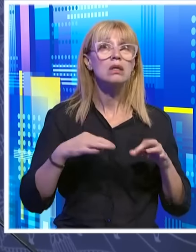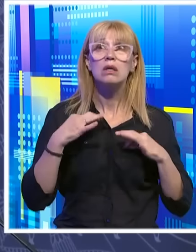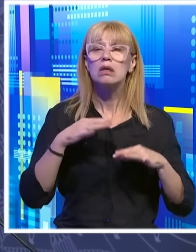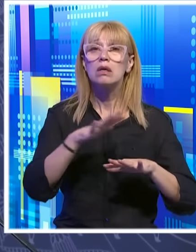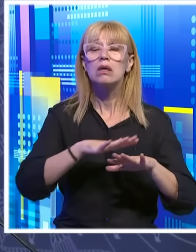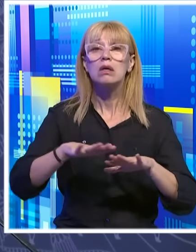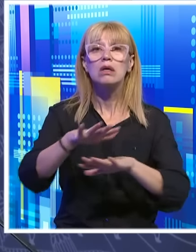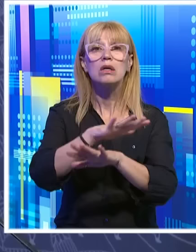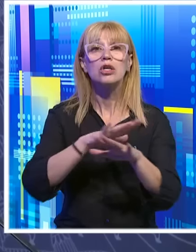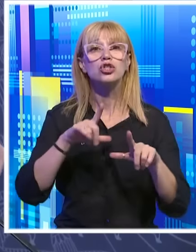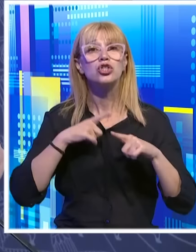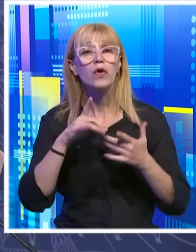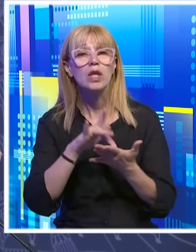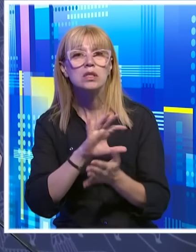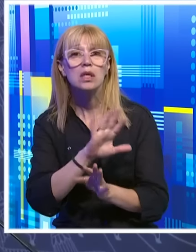ti koji to rade,